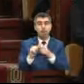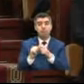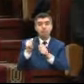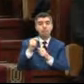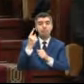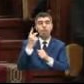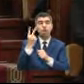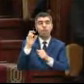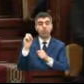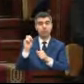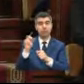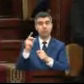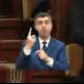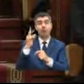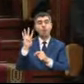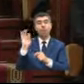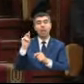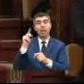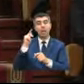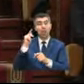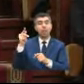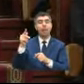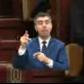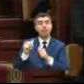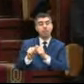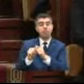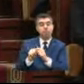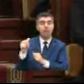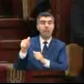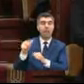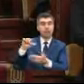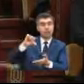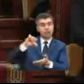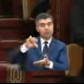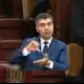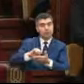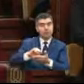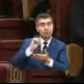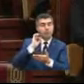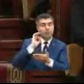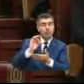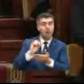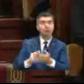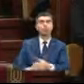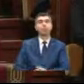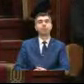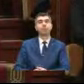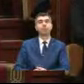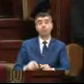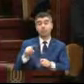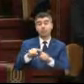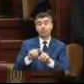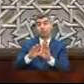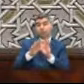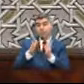120 كيلومتر، جماعات عديده منها جماعه ديال بويبلان، جماعه ديال تزارين، جماعه ديال بوزملان الى اخره. كل سيد